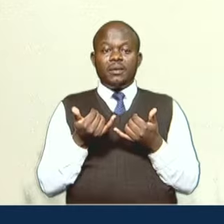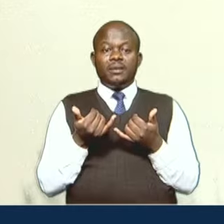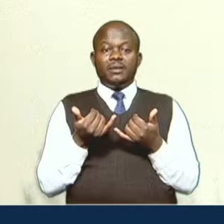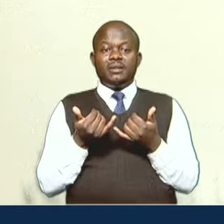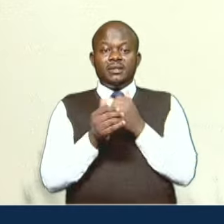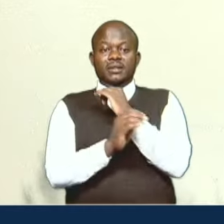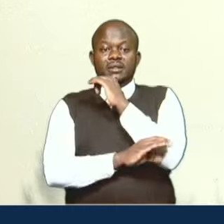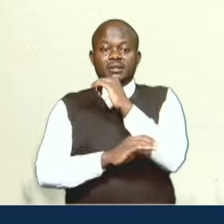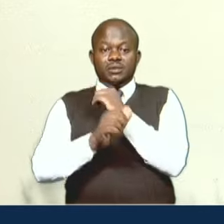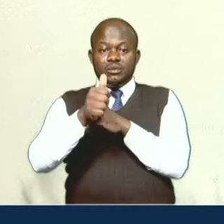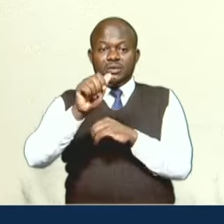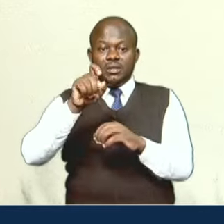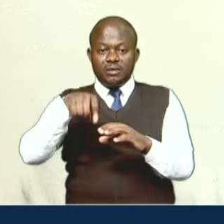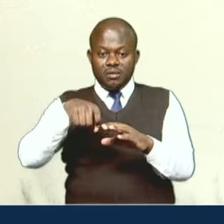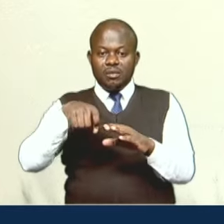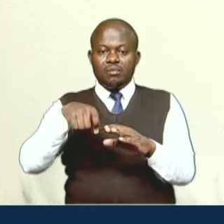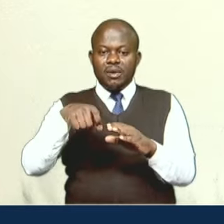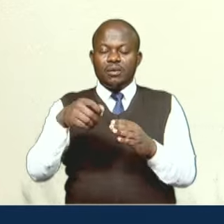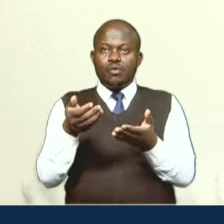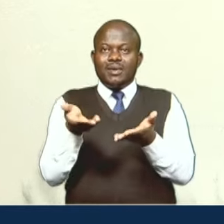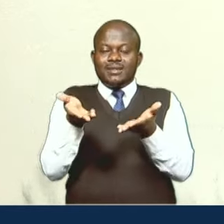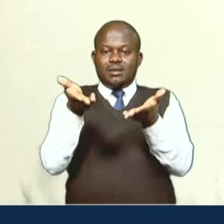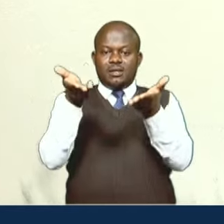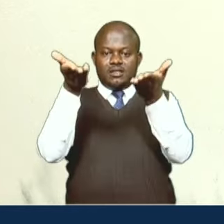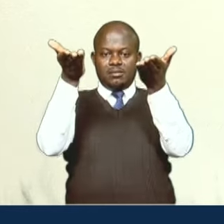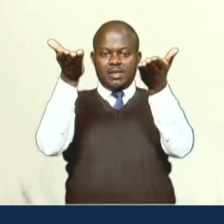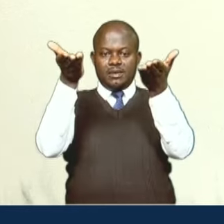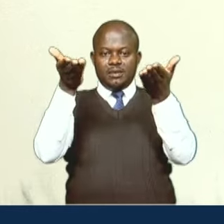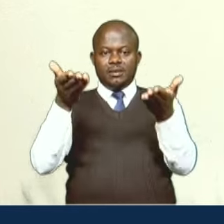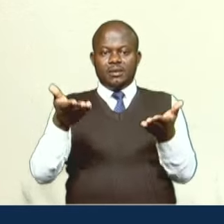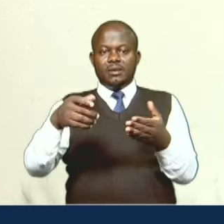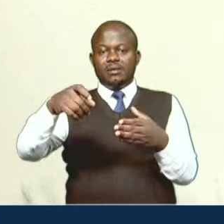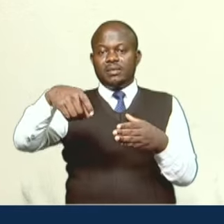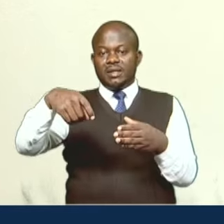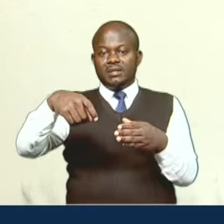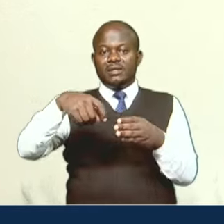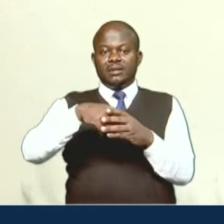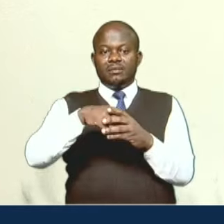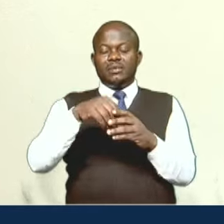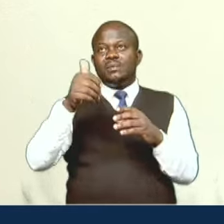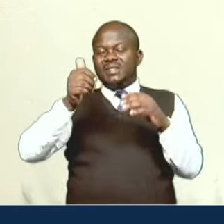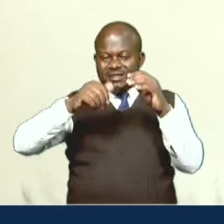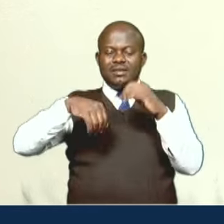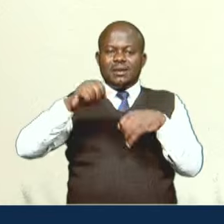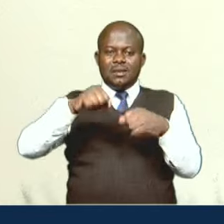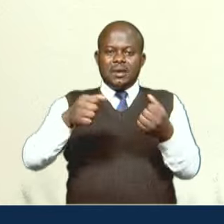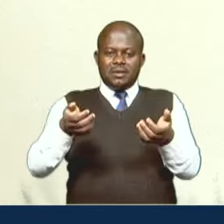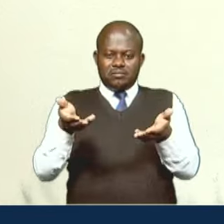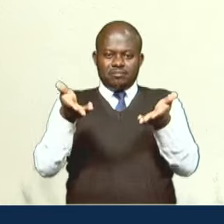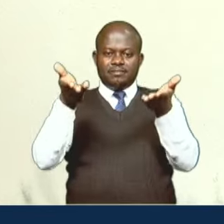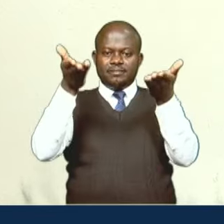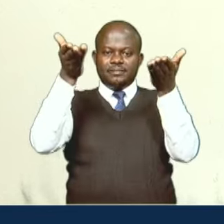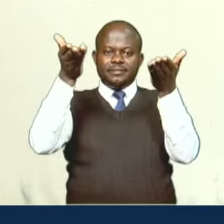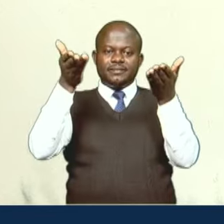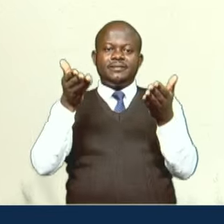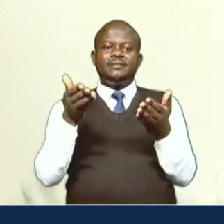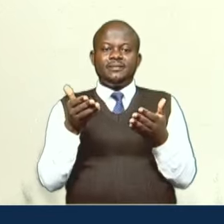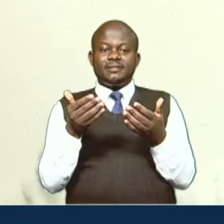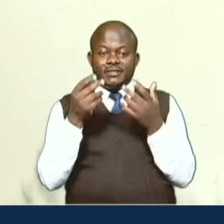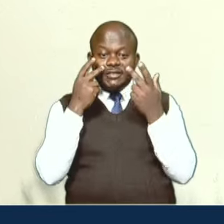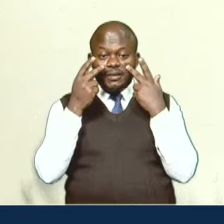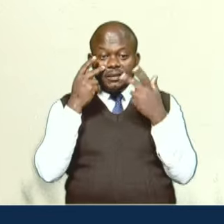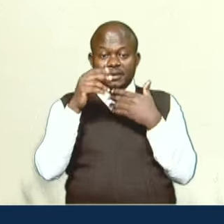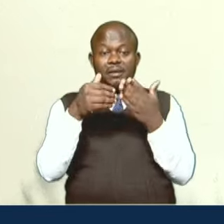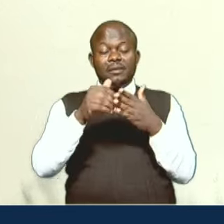igihugu cyabo kibimo kubashyira ku rundi rwego. Barimo gukina mu yindi ligue, barimo gukina rwose mu yindi